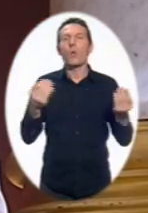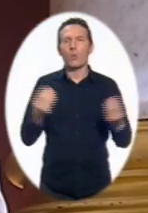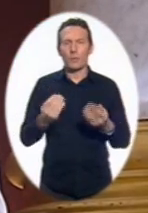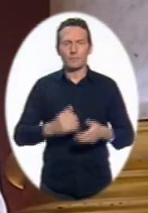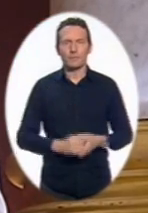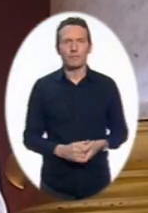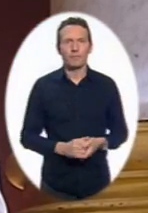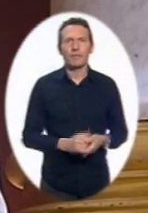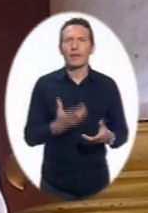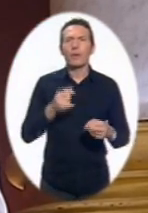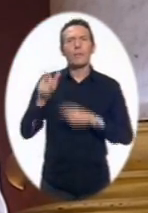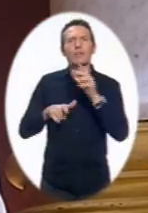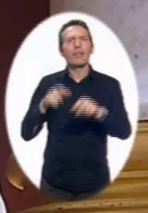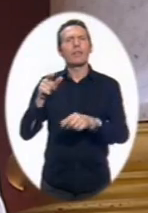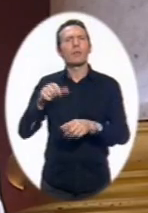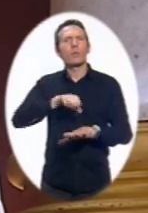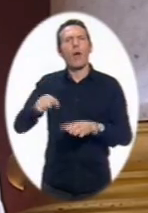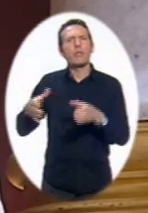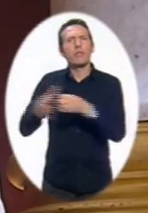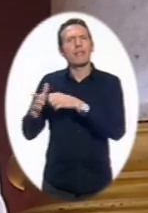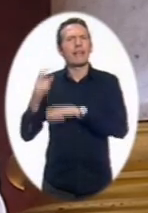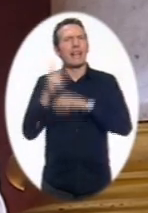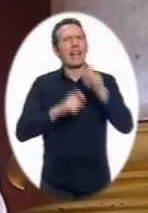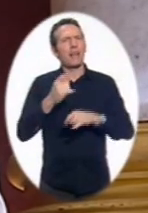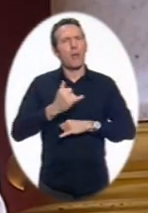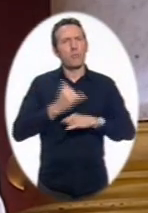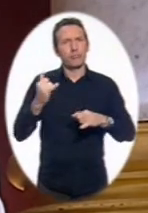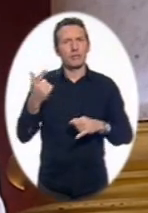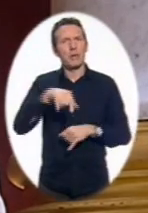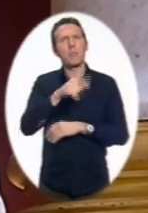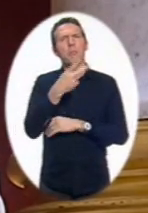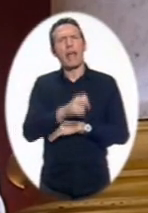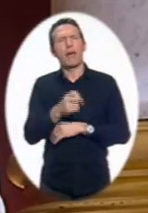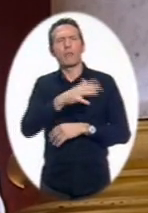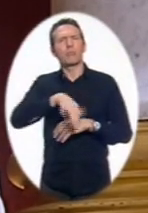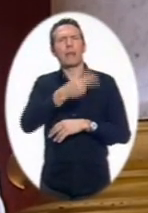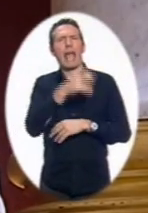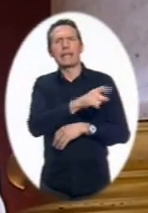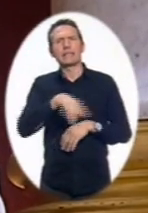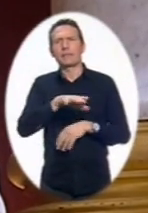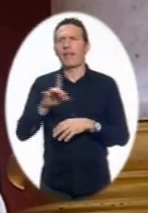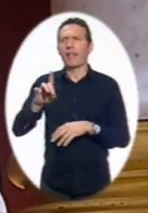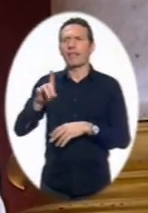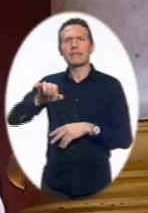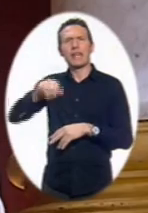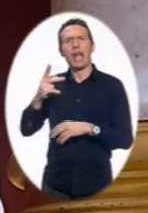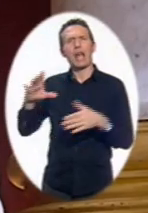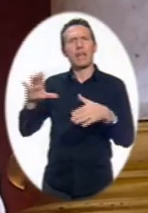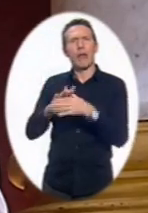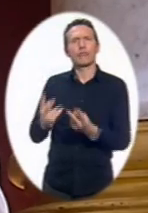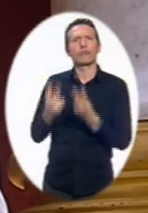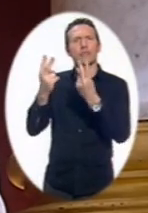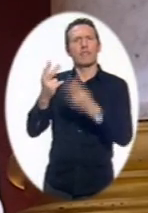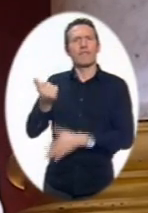à une partie des critiques de la droite de la droite populaire notamment qui dit vous les socialistes vous faites pratiquement de dominiic stroscan une